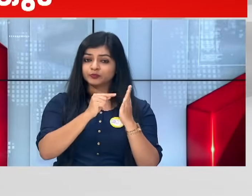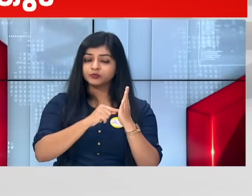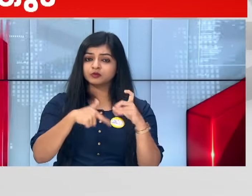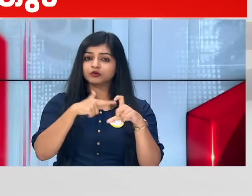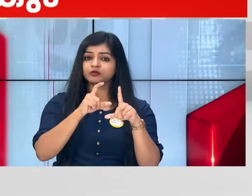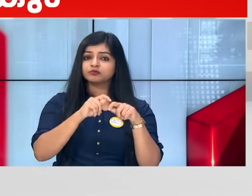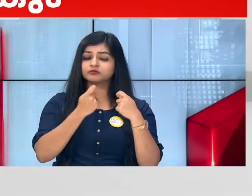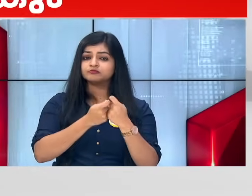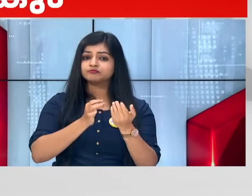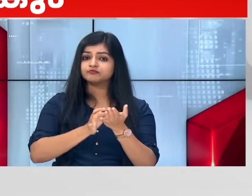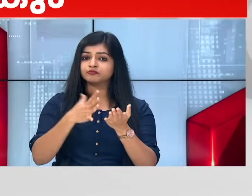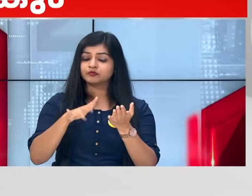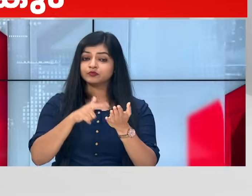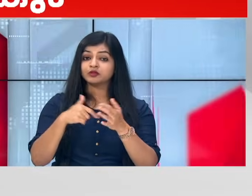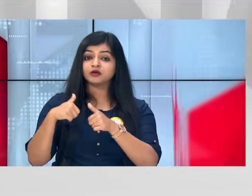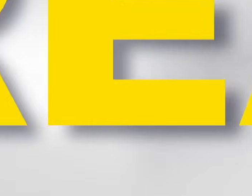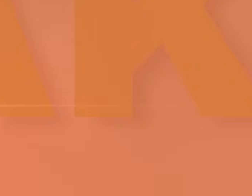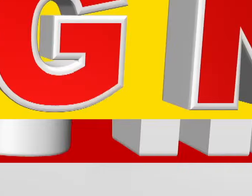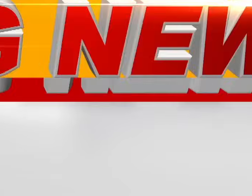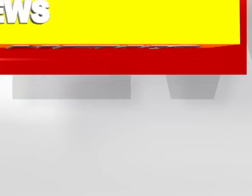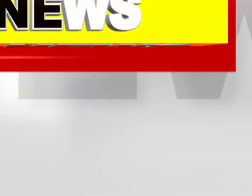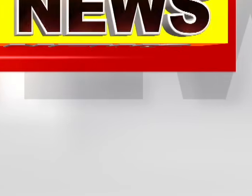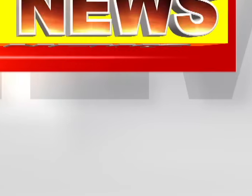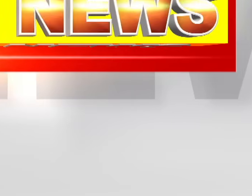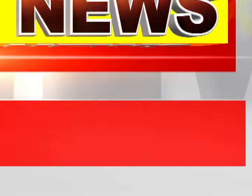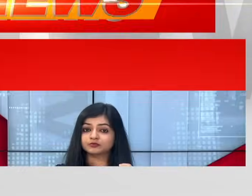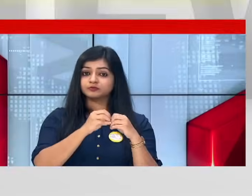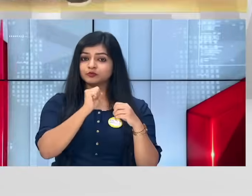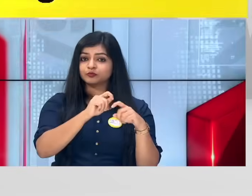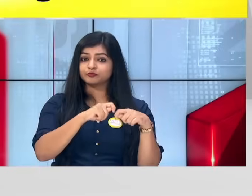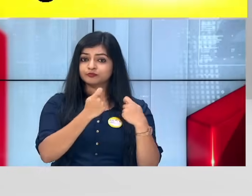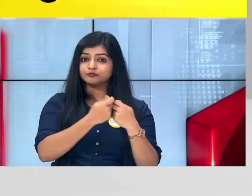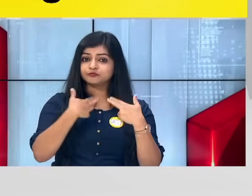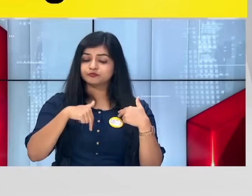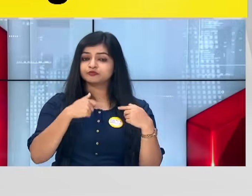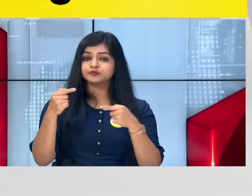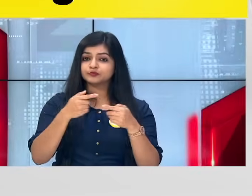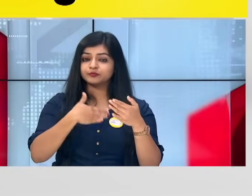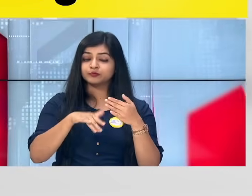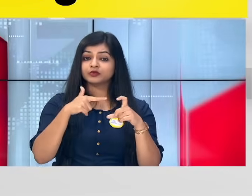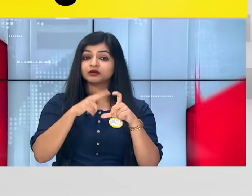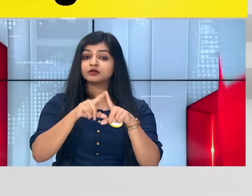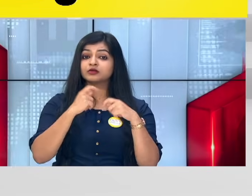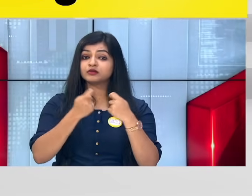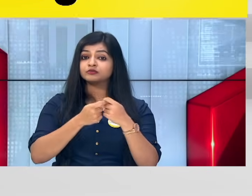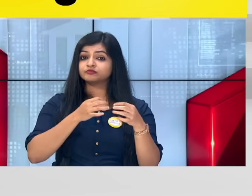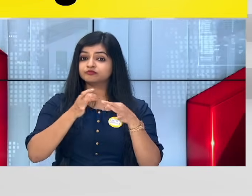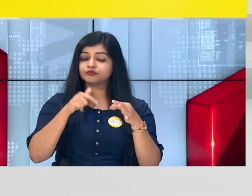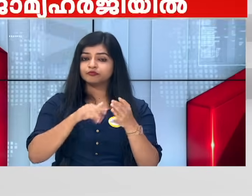എന്തായാലും ഇതിനുള്ള മറുപടിയാണ് ഇനിയിപ്പോൾ തിങ്കളാഴ്ച സെന്തിൽ ബാലാജി വിഭാഗം നൽകേണ്ടത്. ഇന്നിപ്പോൾ ഇഡിയുടെ വാദം പൂർത്തീകരിച്ചിട്ടുണ്ട്. ഇനി